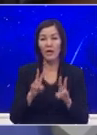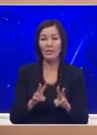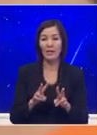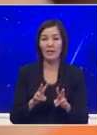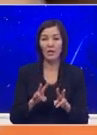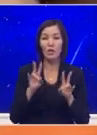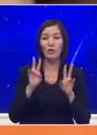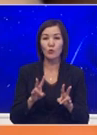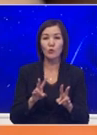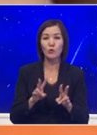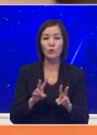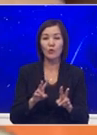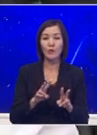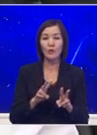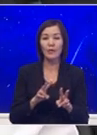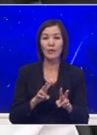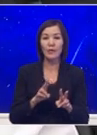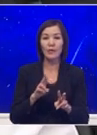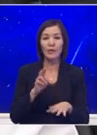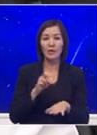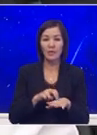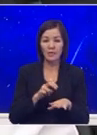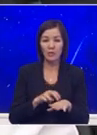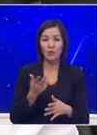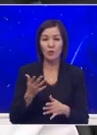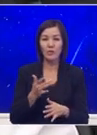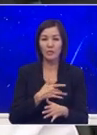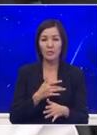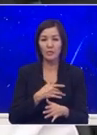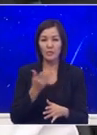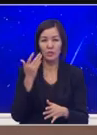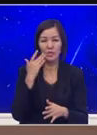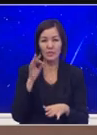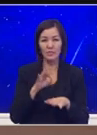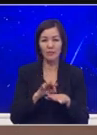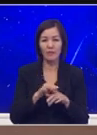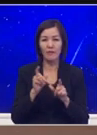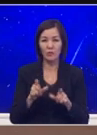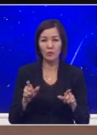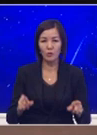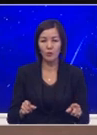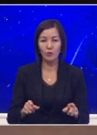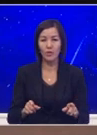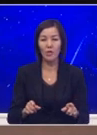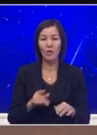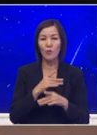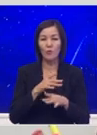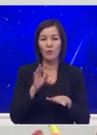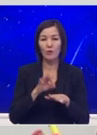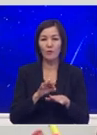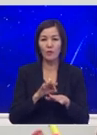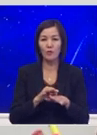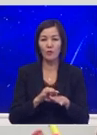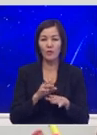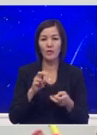бороться с ее последствиями кардиологи обеспокоены числом сердечно-сосудистых заболеваний наряду с этим у многих больных наблюдается